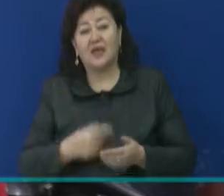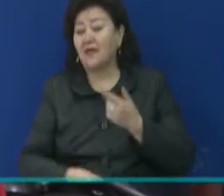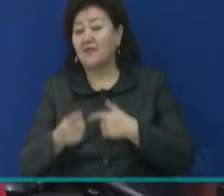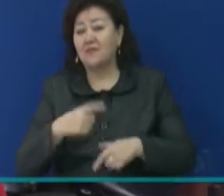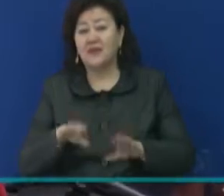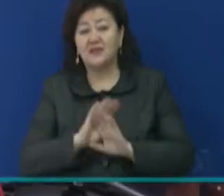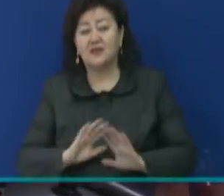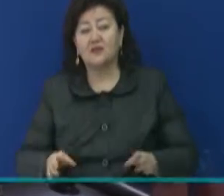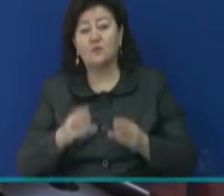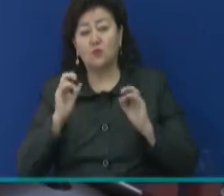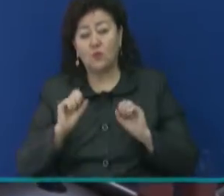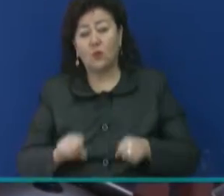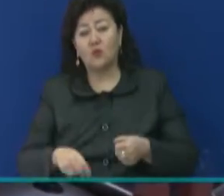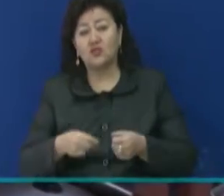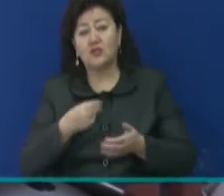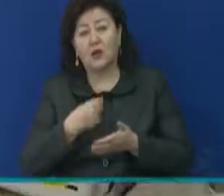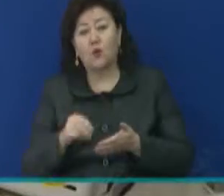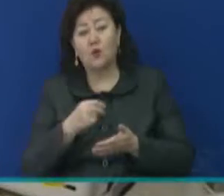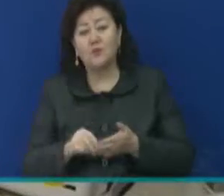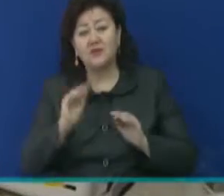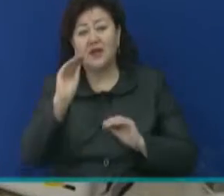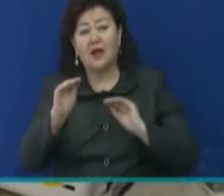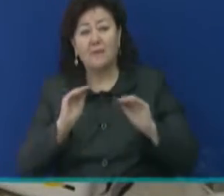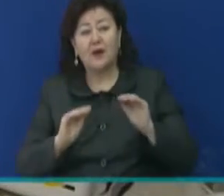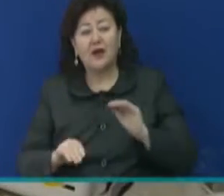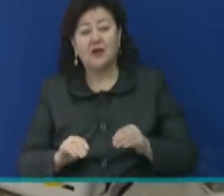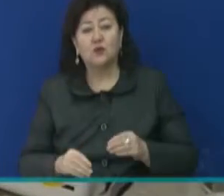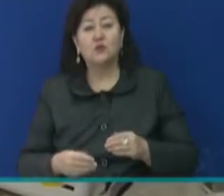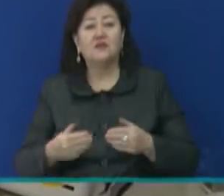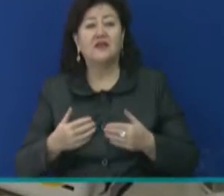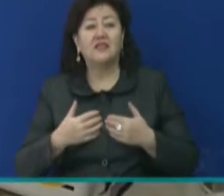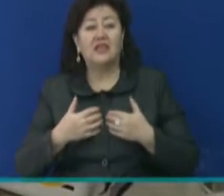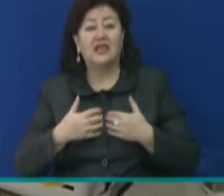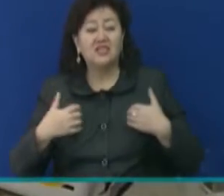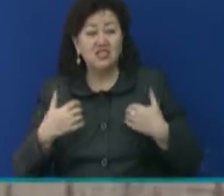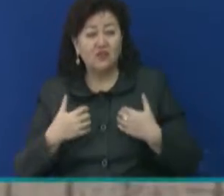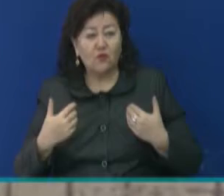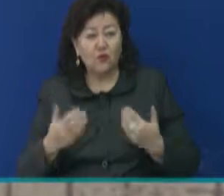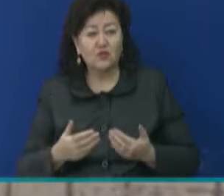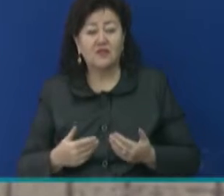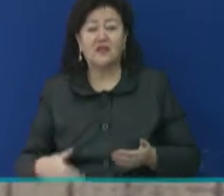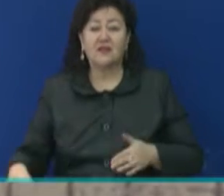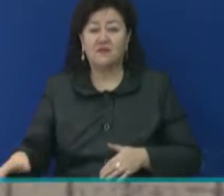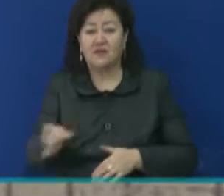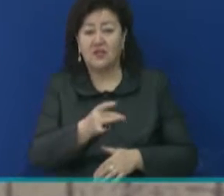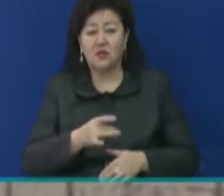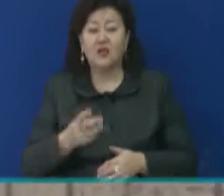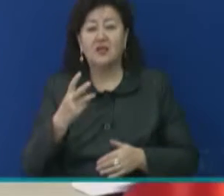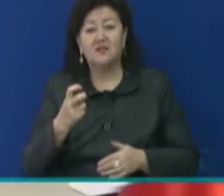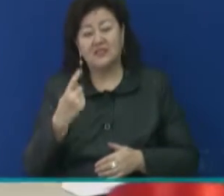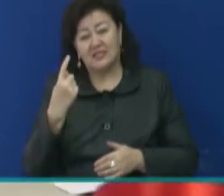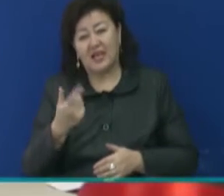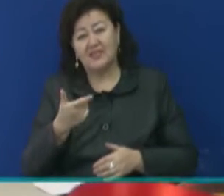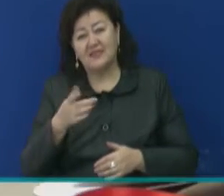оборудования скота птиц саженцев и семян для желающих начать бизнес в этом году по нашему региону выдан 201